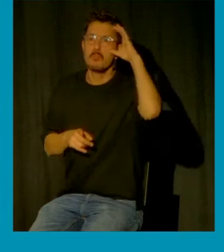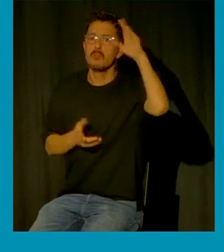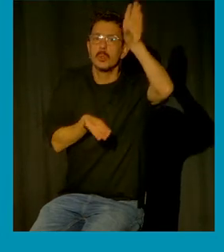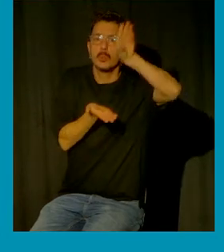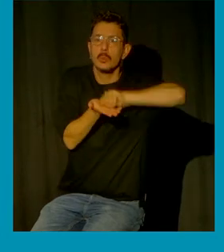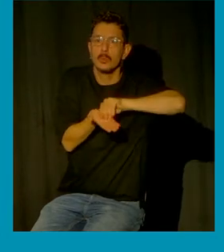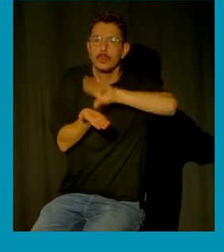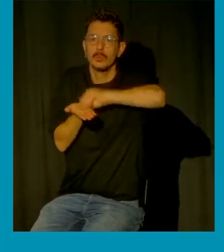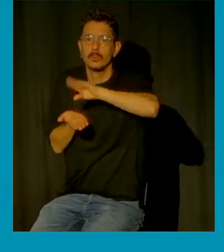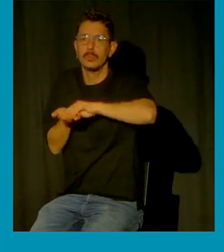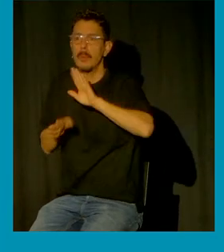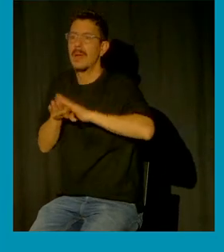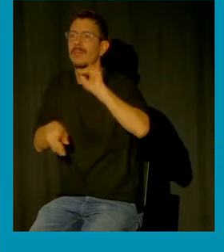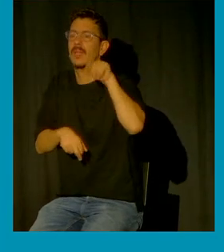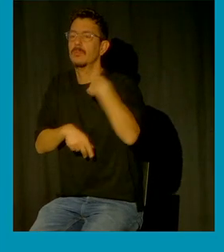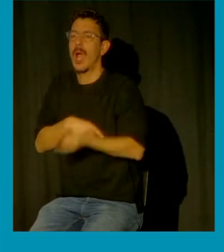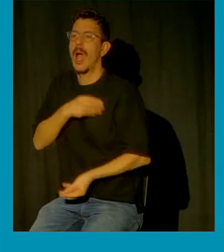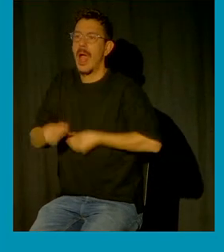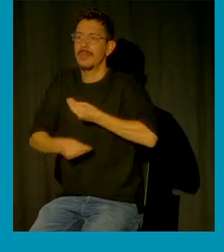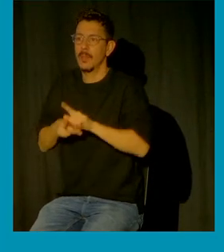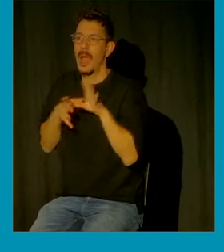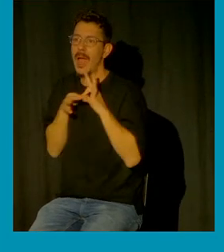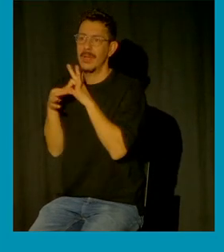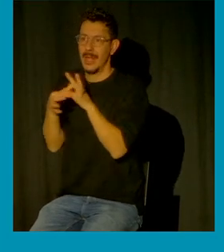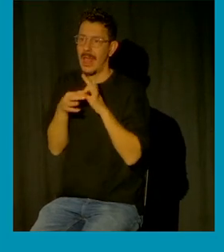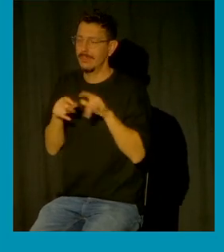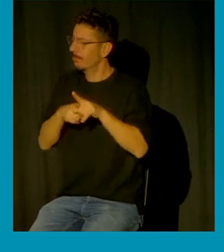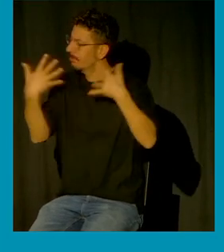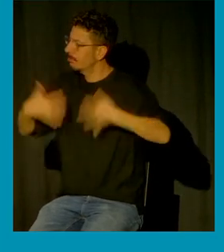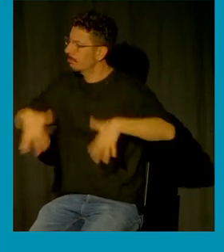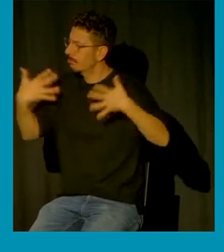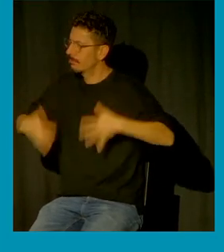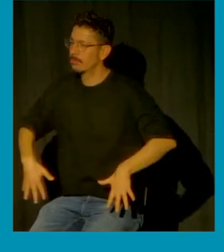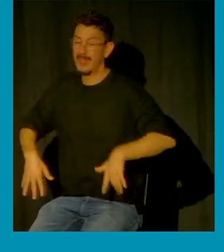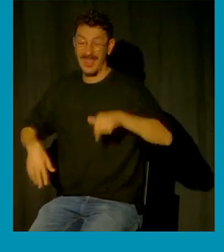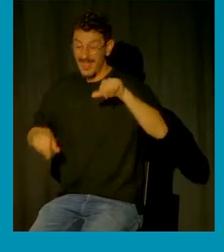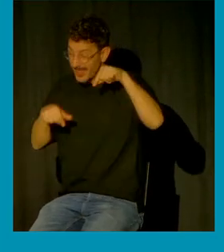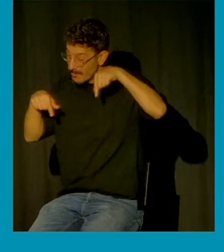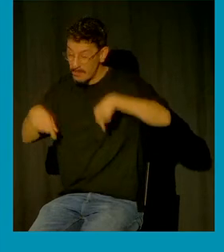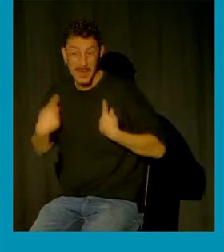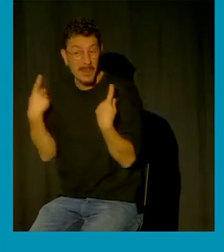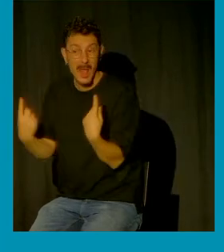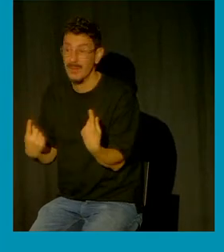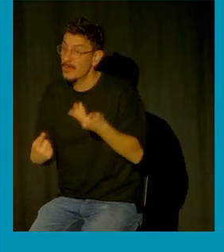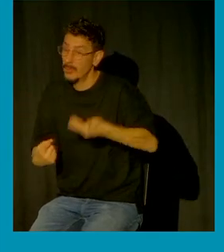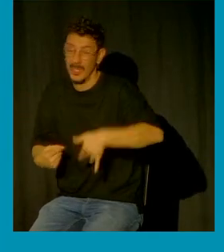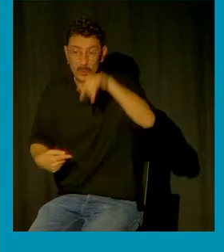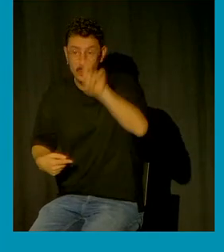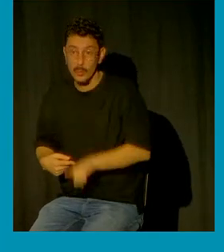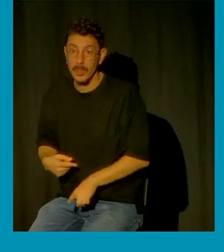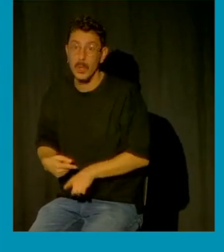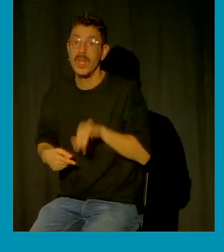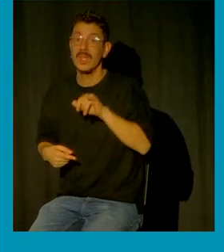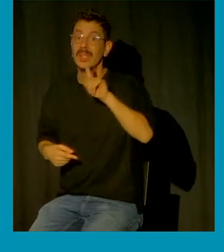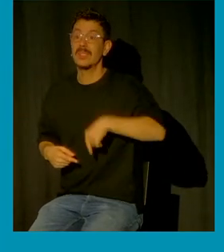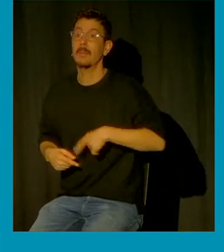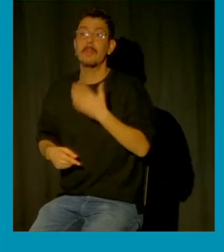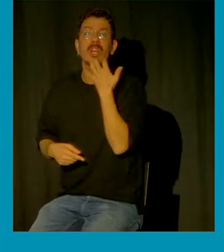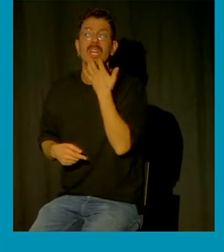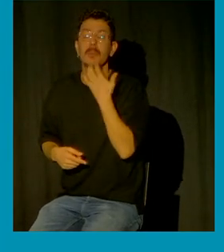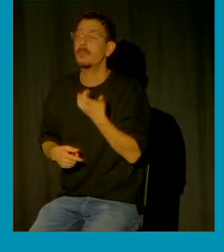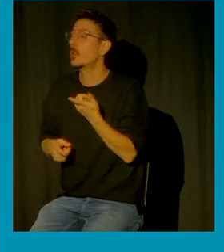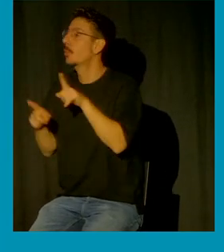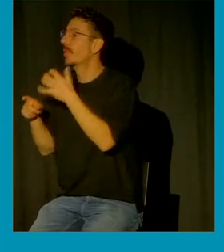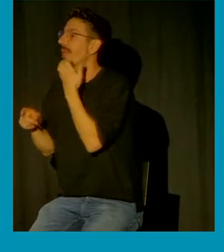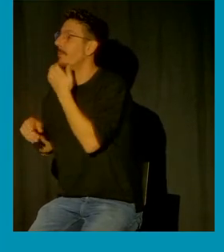aquesta aliança que és més indispensable que mai i per aprofitar aquest moment històric també de coincidència en diferents institucions en